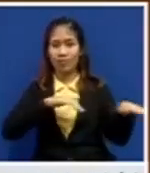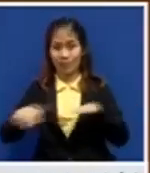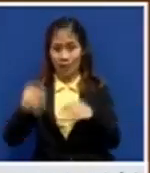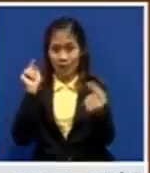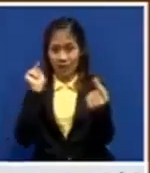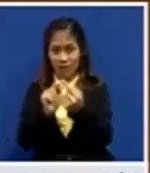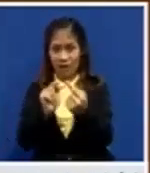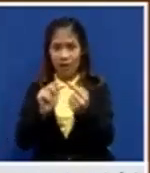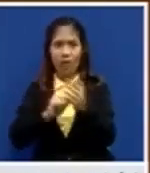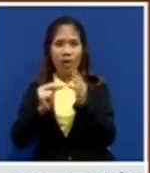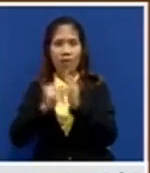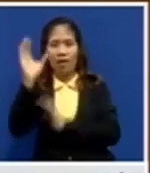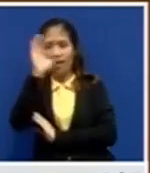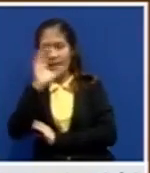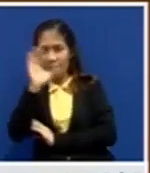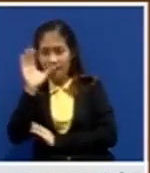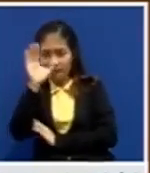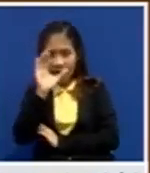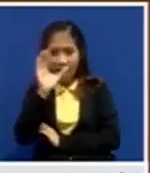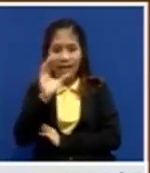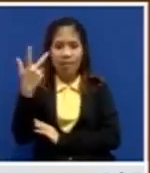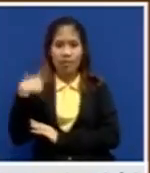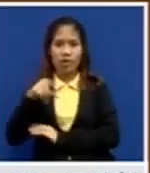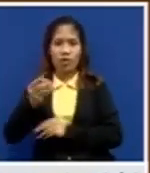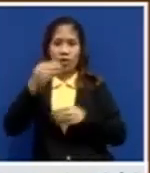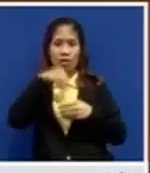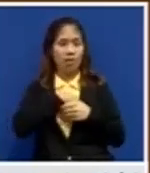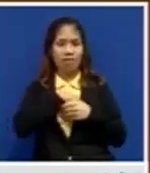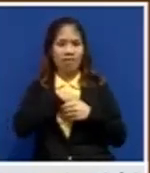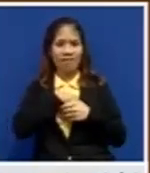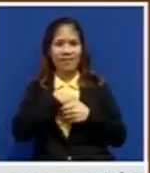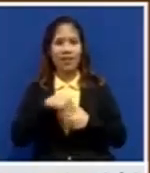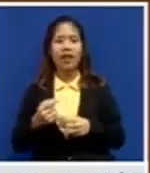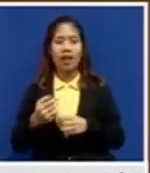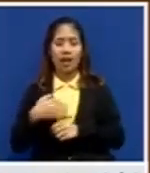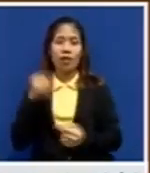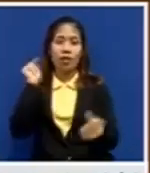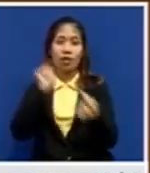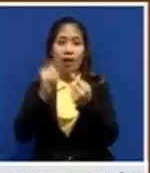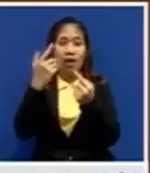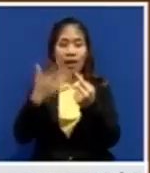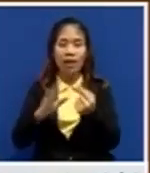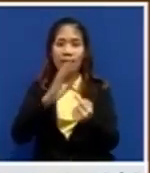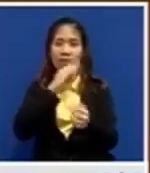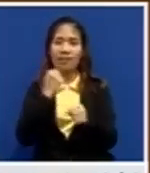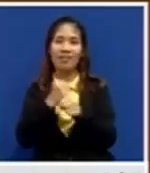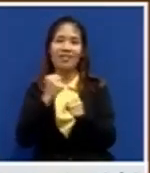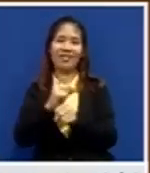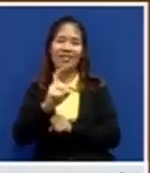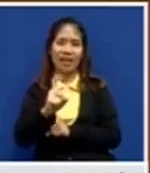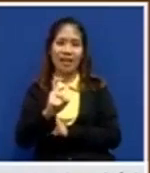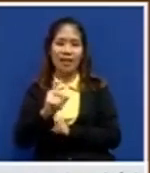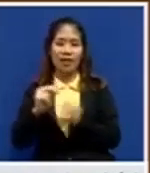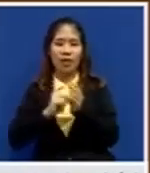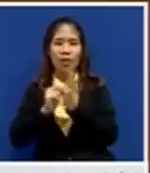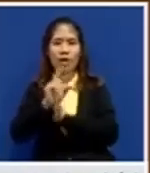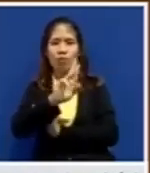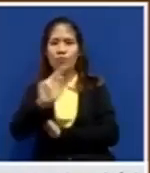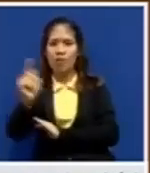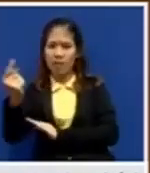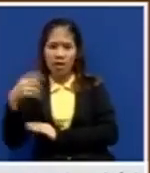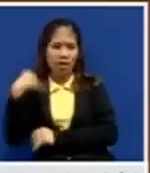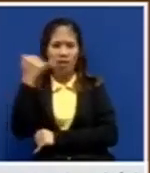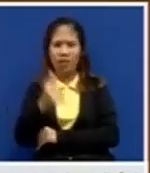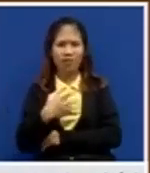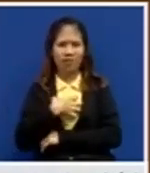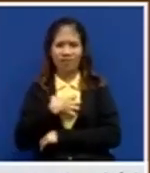ไม่ได้เข้ามาแสวงหาแต่เข้ามาทำงานถ้าเราเข้ามาแล้วไม่สามารถทำงานได้ไอ้รุ่นใหม่มันก็ไม่อยากจะเข้ามา